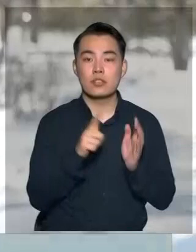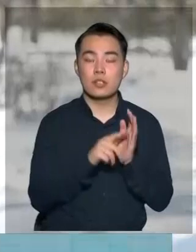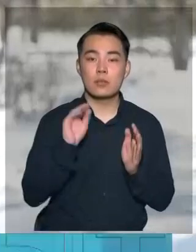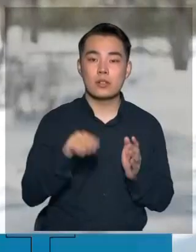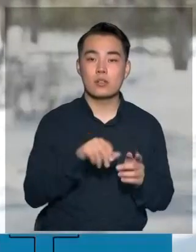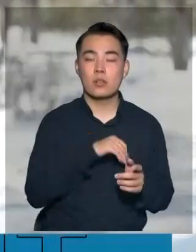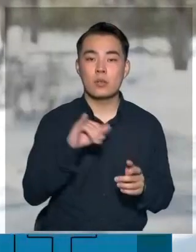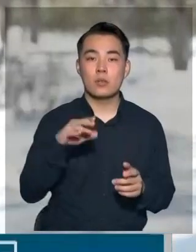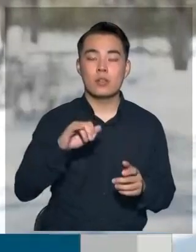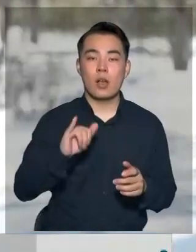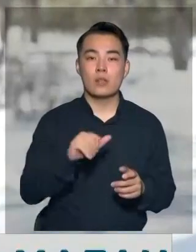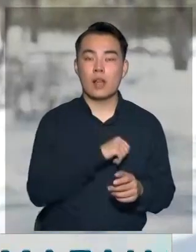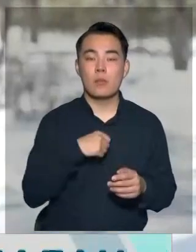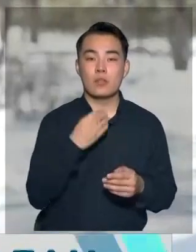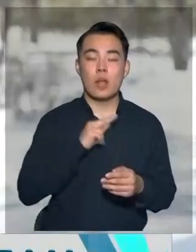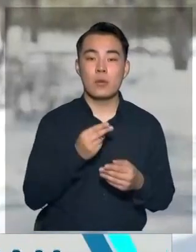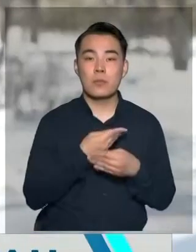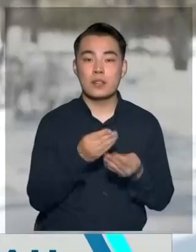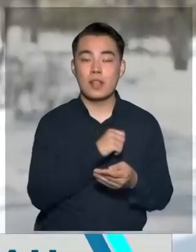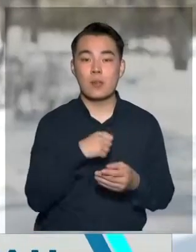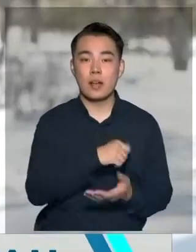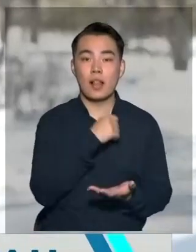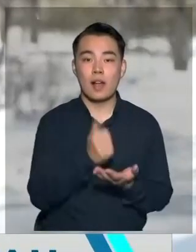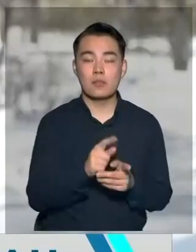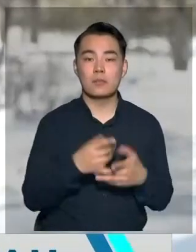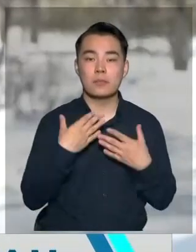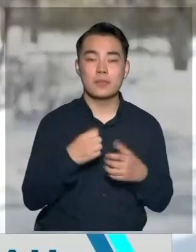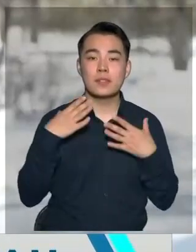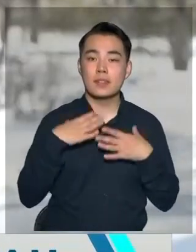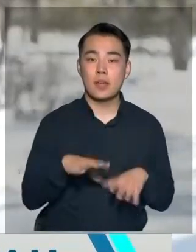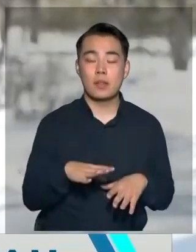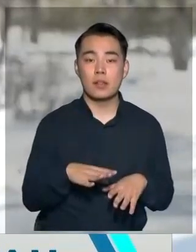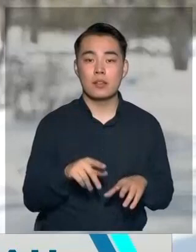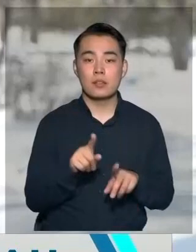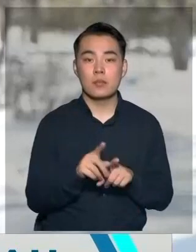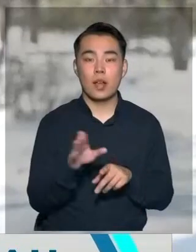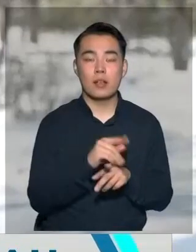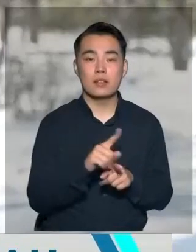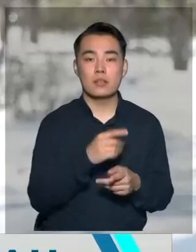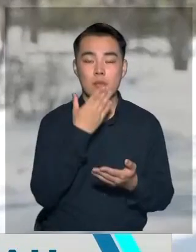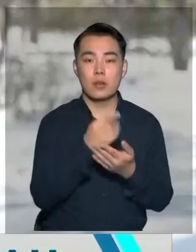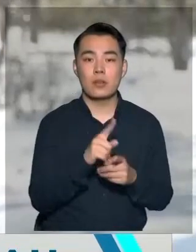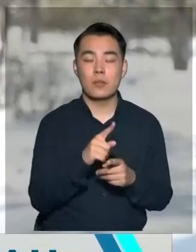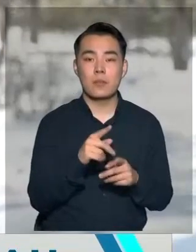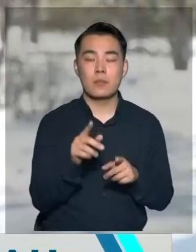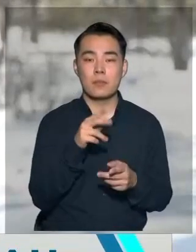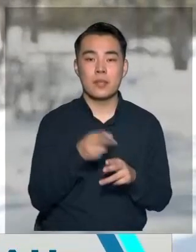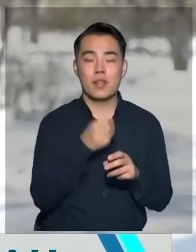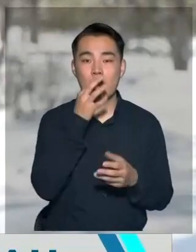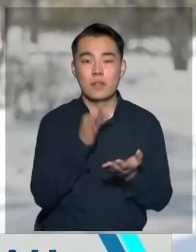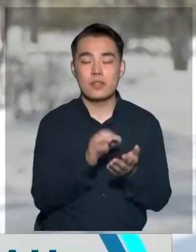астам ұлытаулық жұмыс берушінің кесірінен сақтандырылмапты. Енді борышкер санатындағы жауапсыз деп